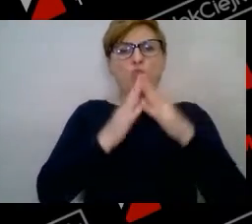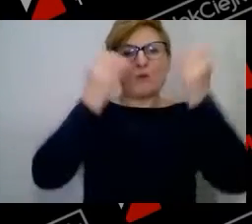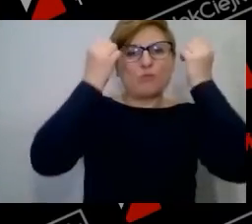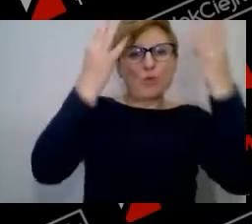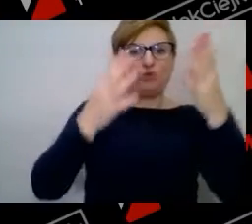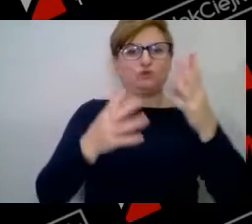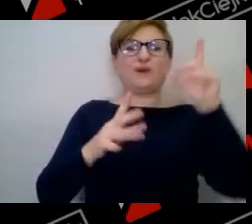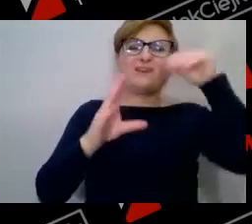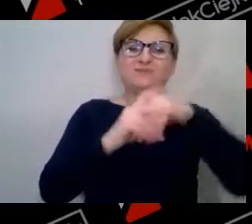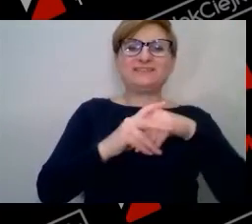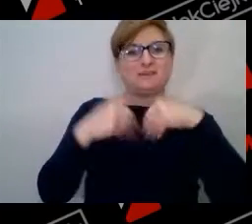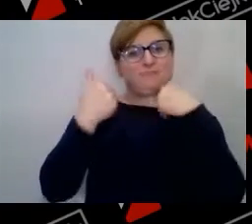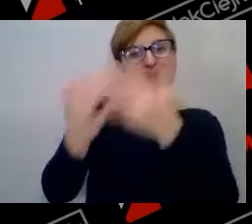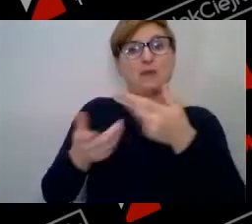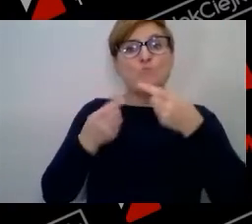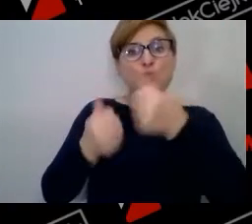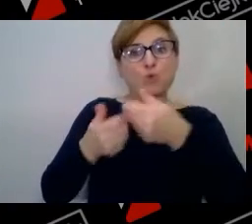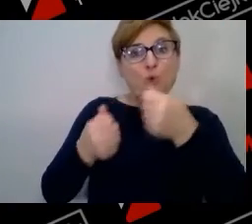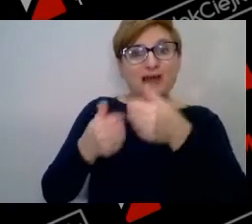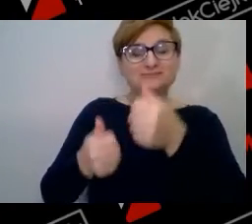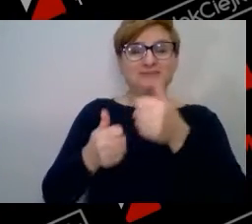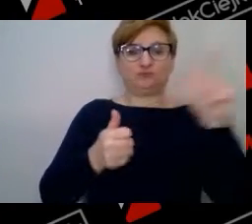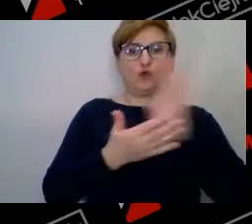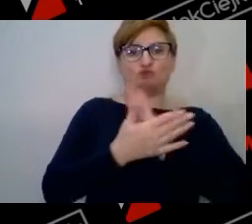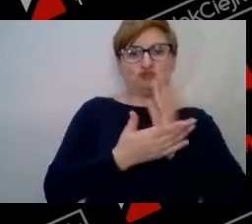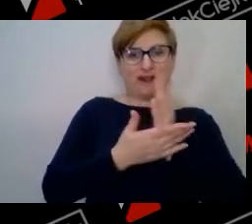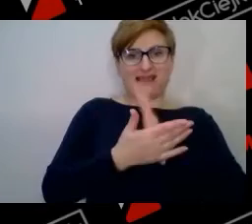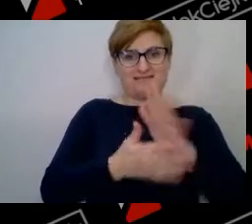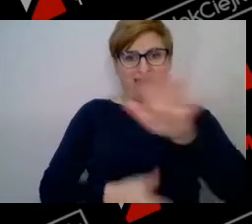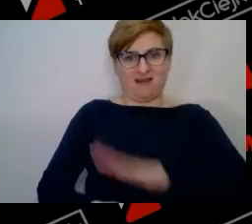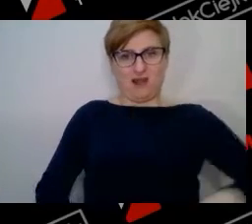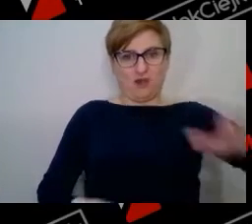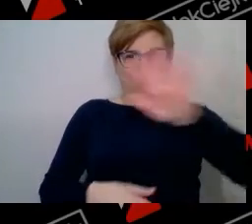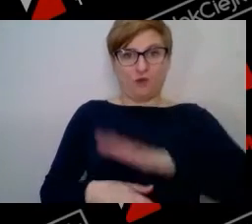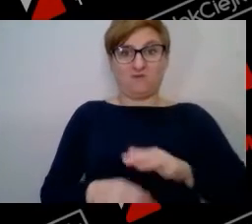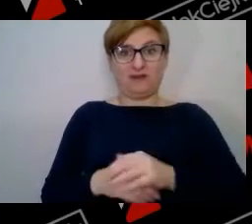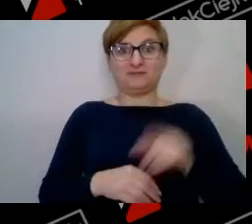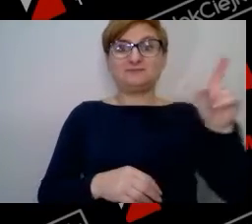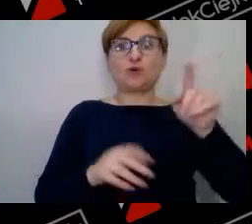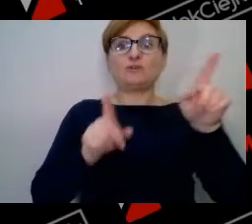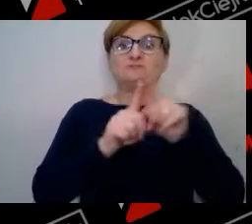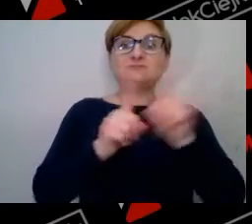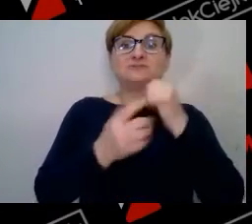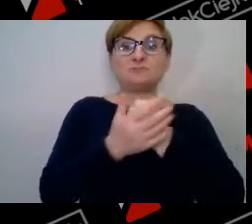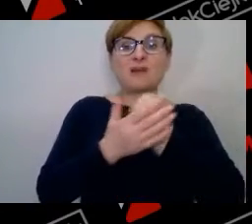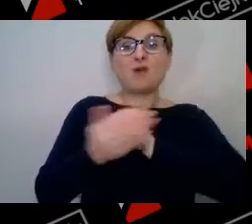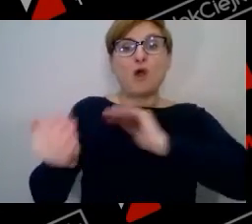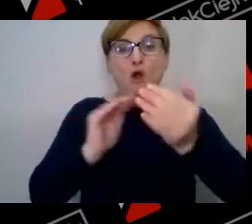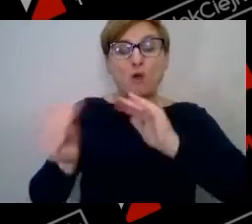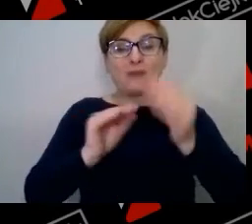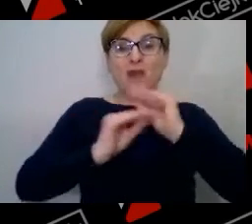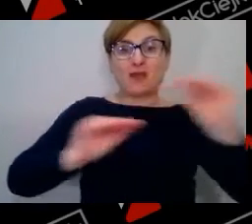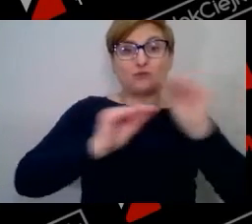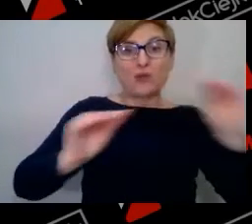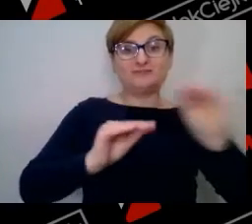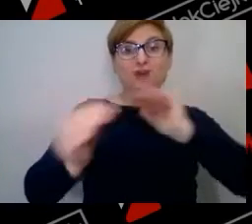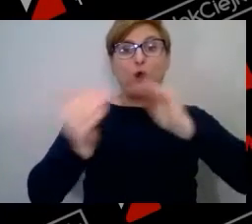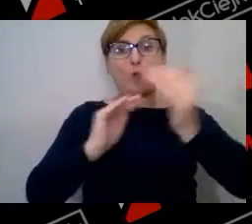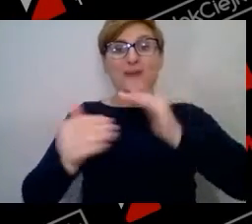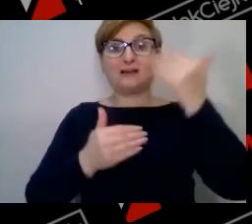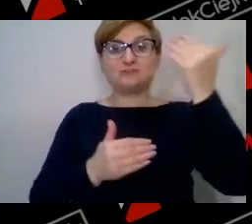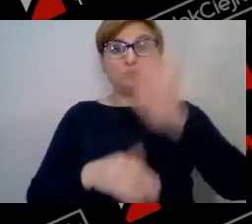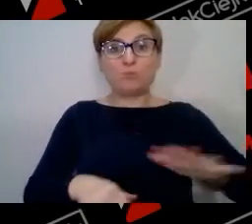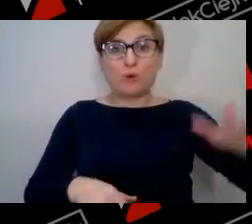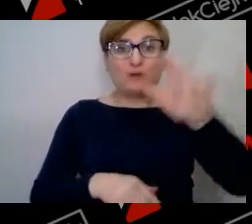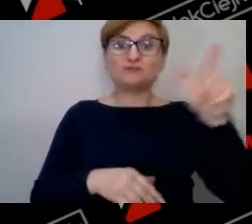nich płace na poziomie średniej krajowej. Uznanie sektora opiekuńczego, edukacyjnego i opieki społecznej za priorytet w